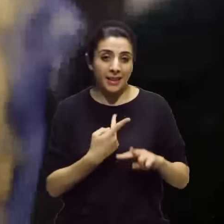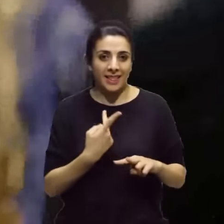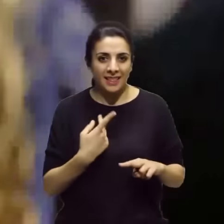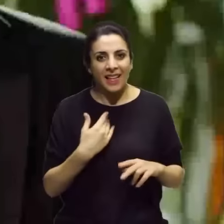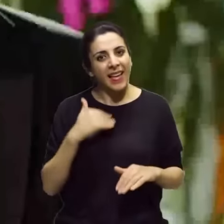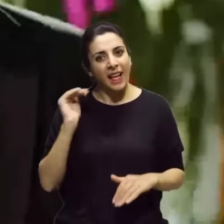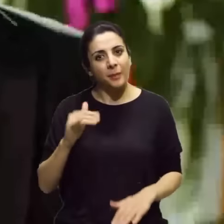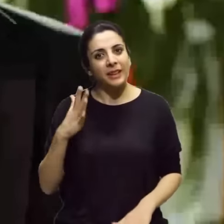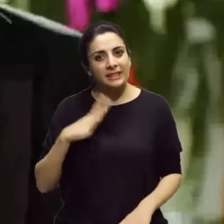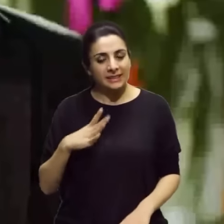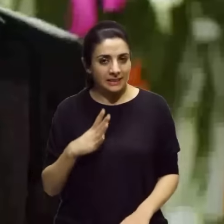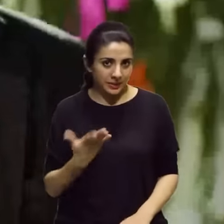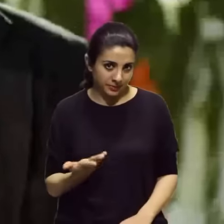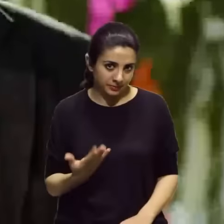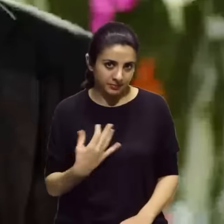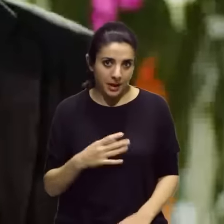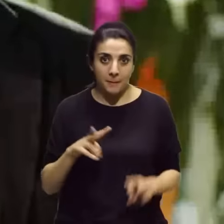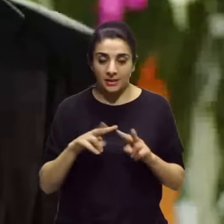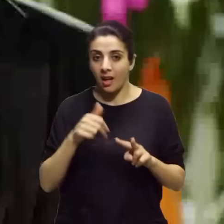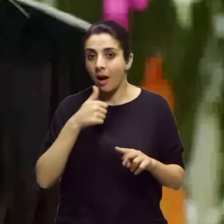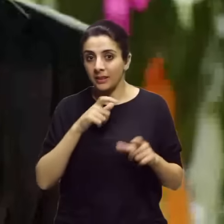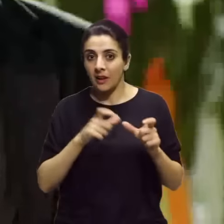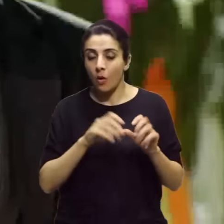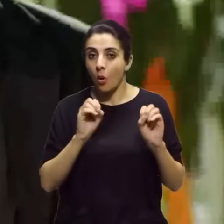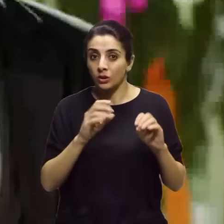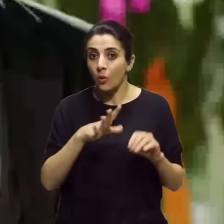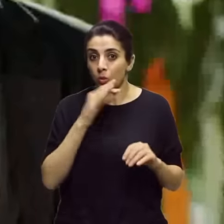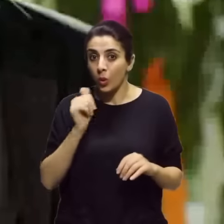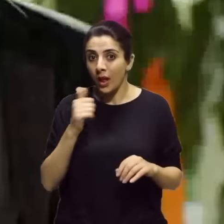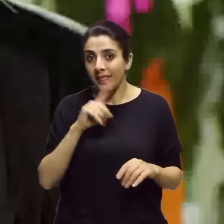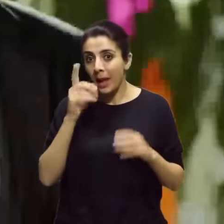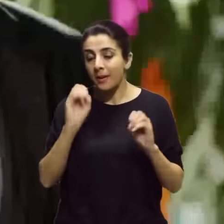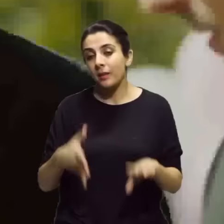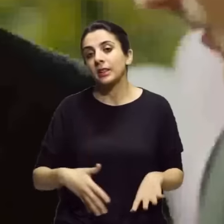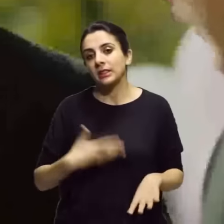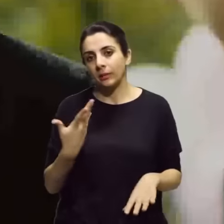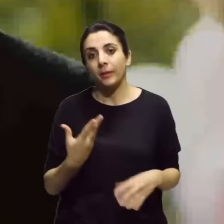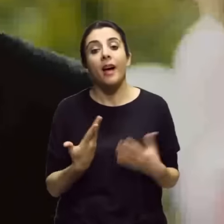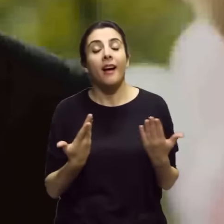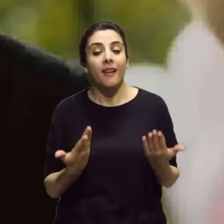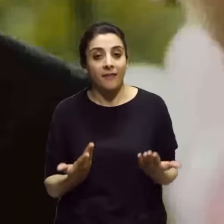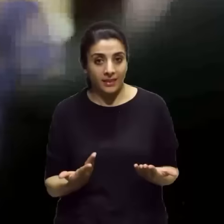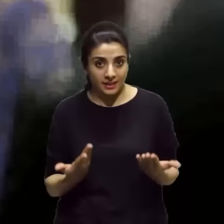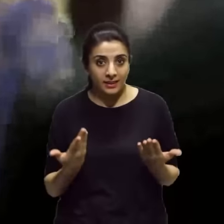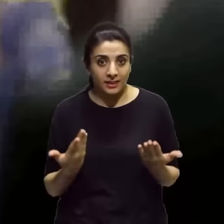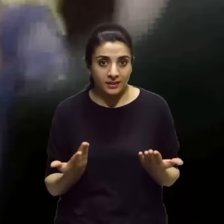böyle gelelim dedik takımımızı alıp. Yani Masar abiyle Sevinç hocanın bu mutlu gününü de yalnız bırakmayalım dedik. Evet, evet.